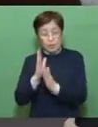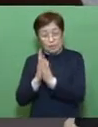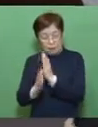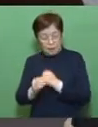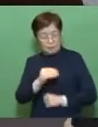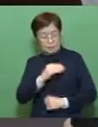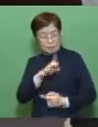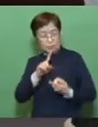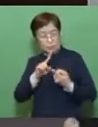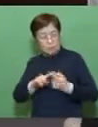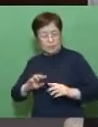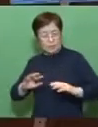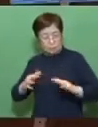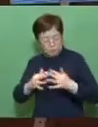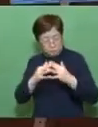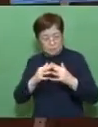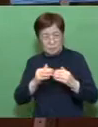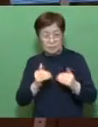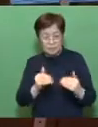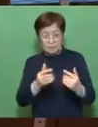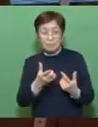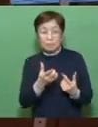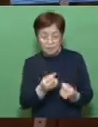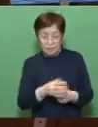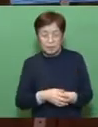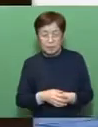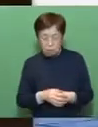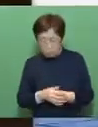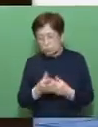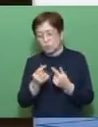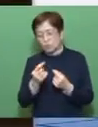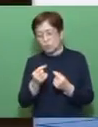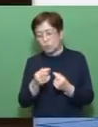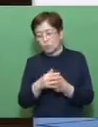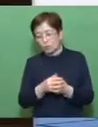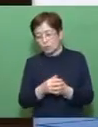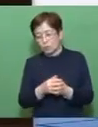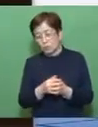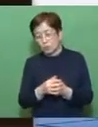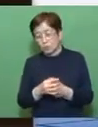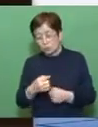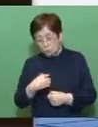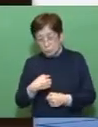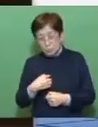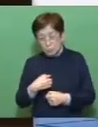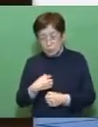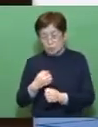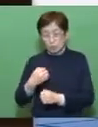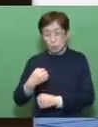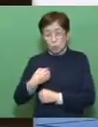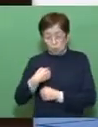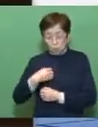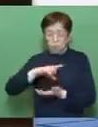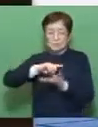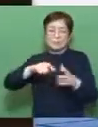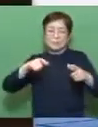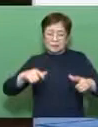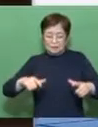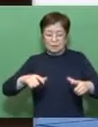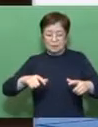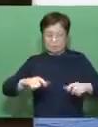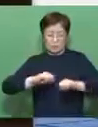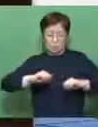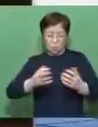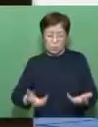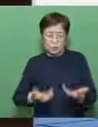的な取り組みをされてるようですねええあの私どもとしてはまず標を地域創生条例はい